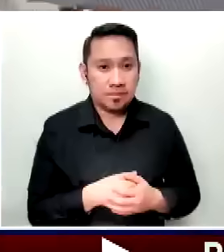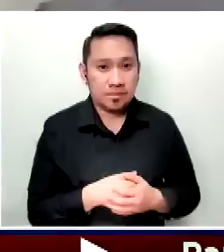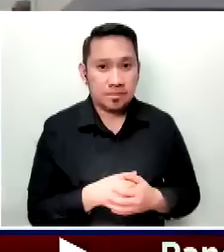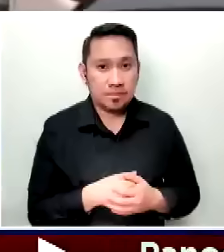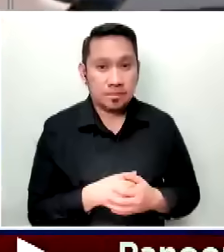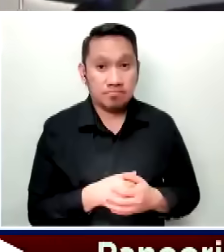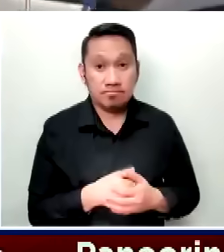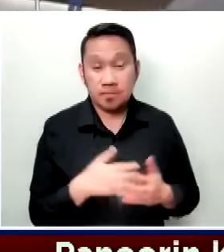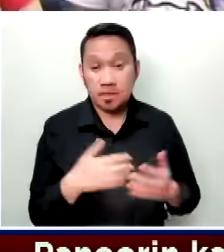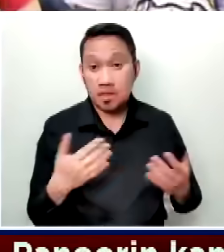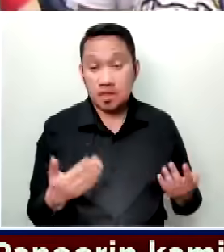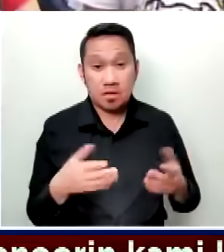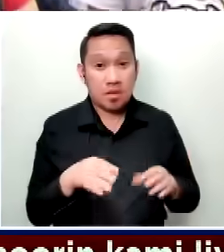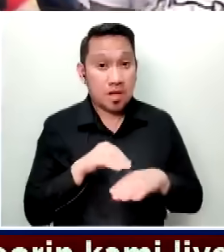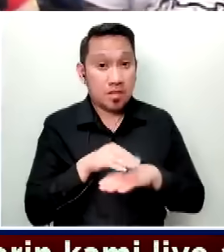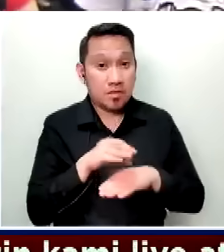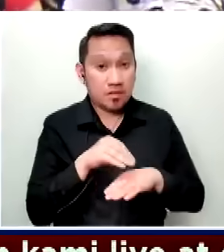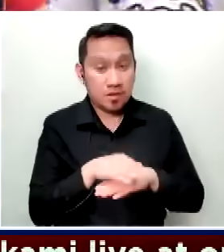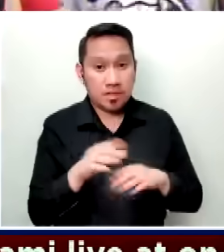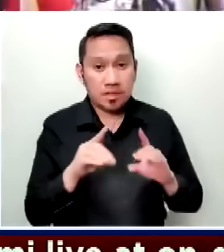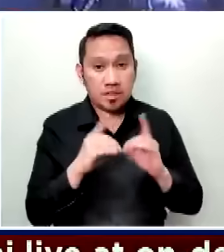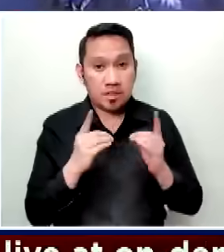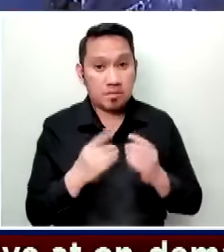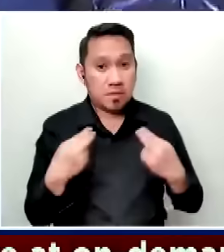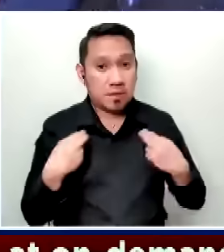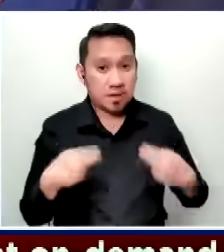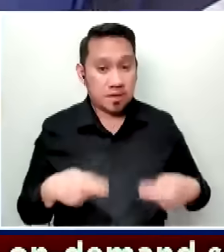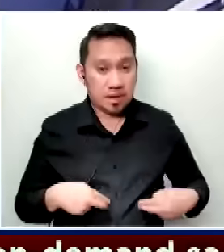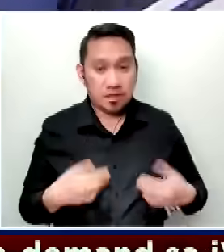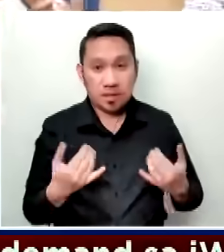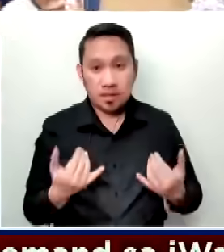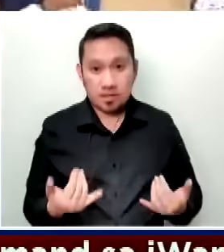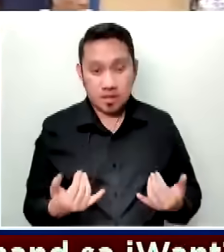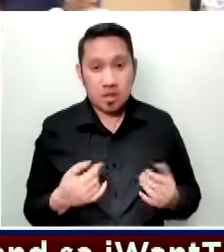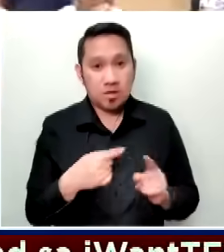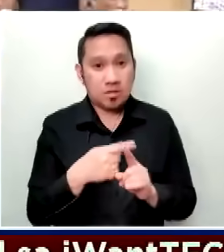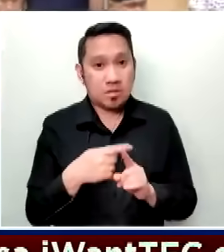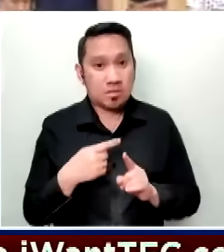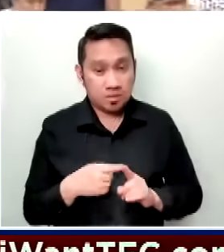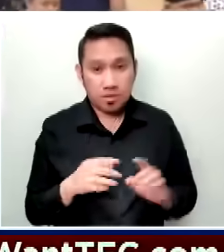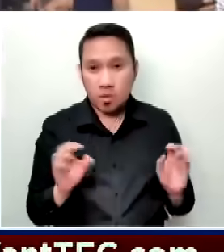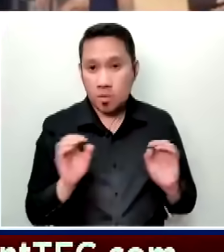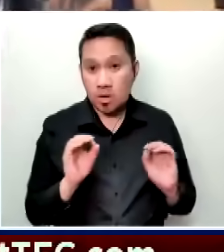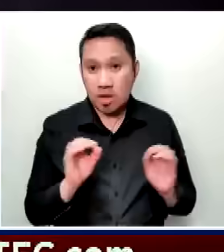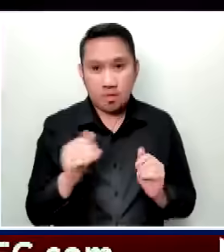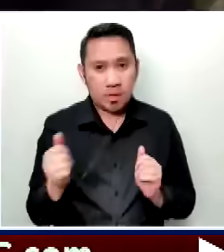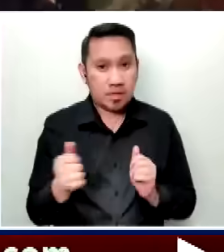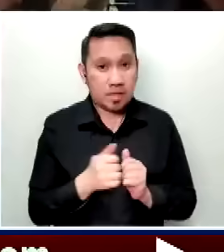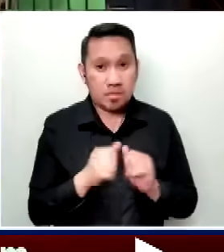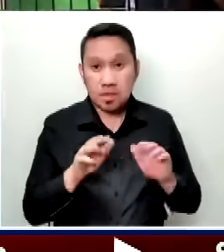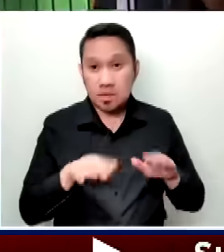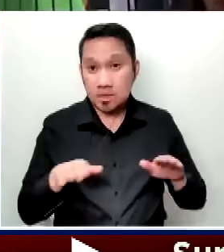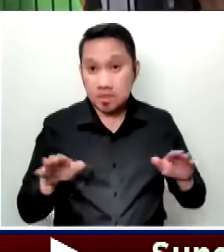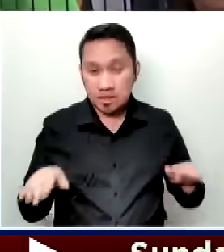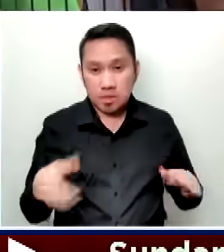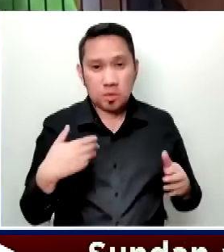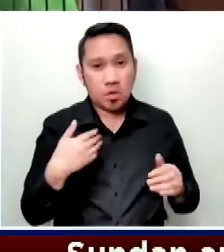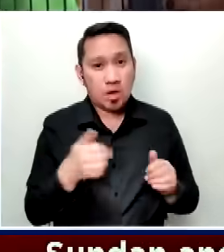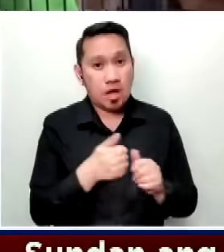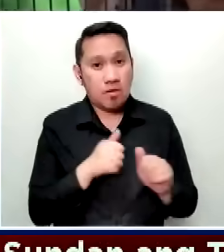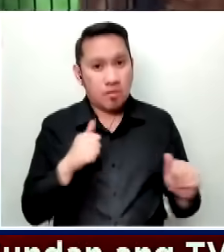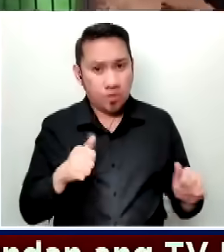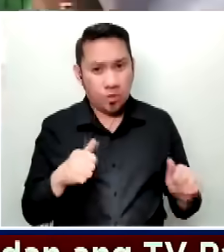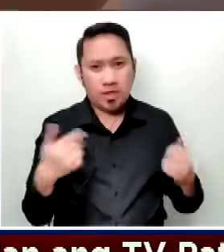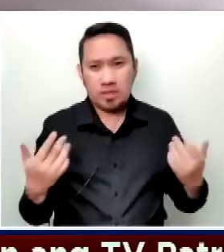Payo ng Department of Health sa mga dadalaw sa sementeryo ngayong undas, huwag nang magsama ng mga bata para makaiwas sa sakuna